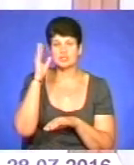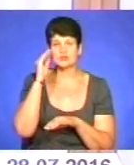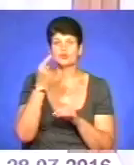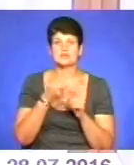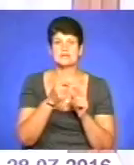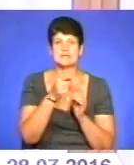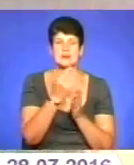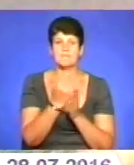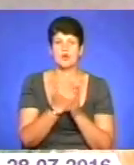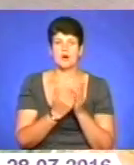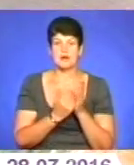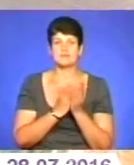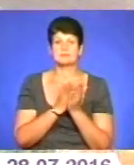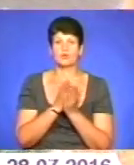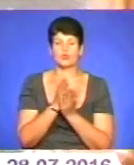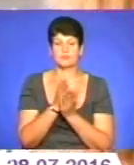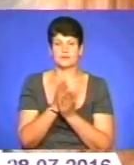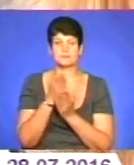програма спрямована на розвантаження